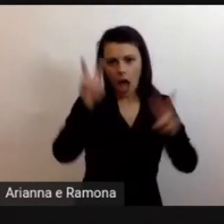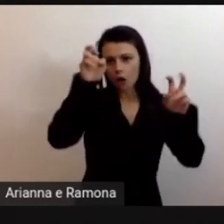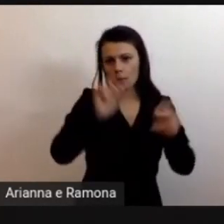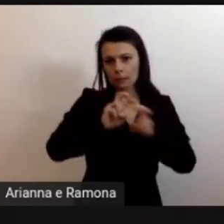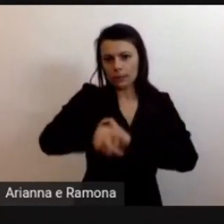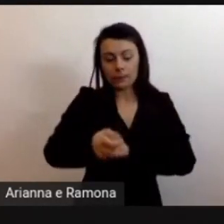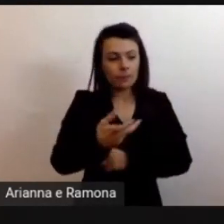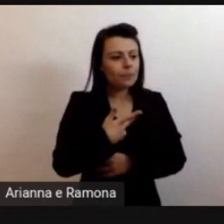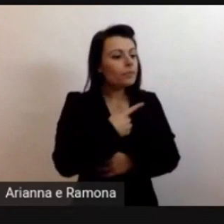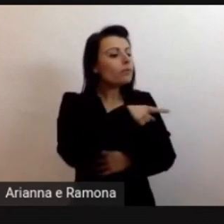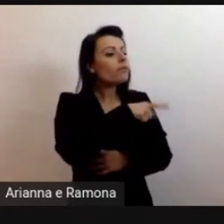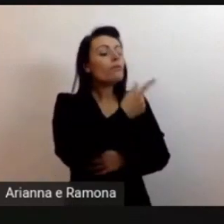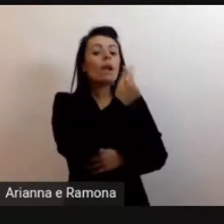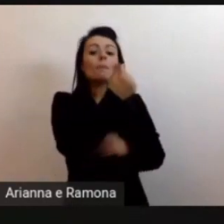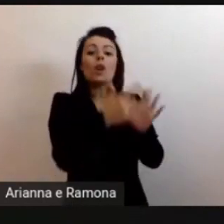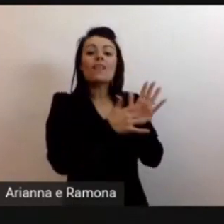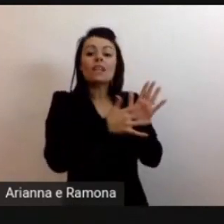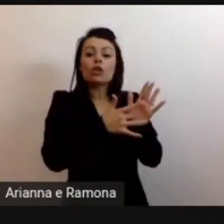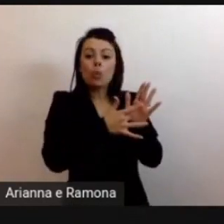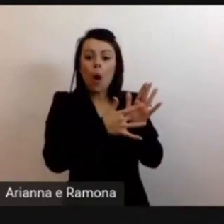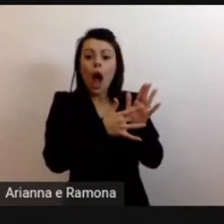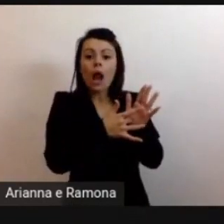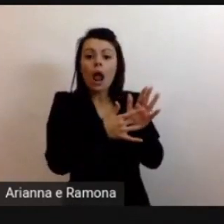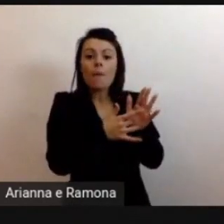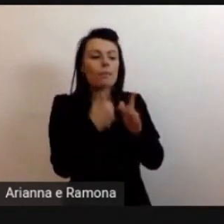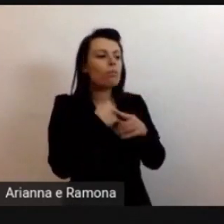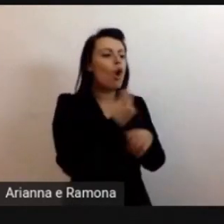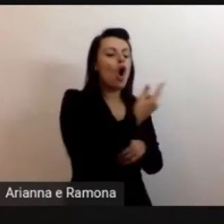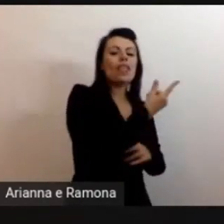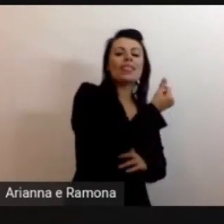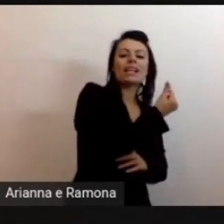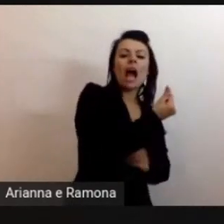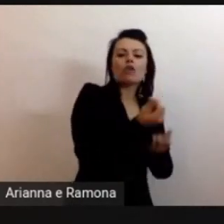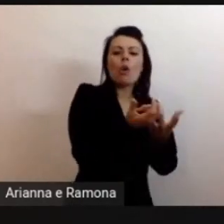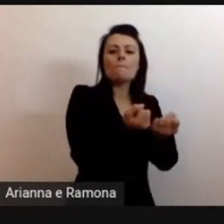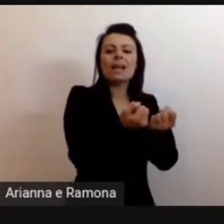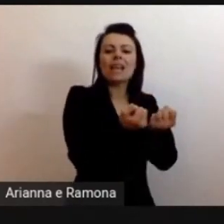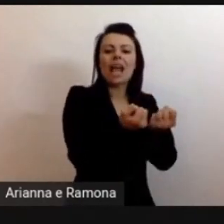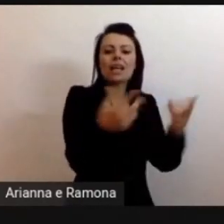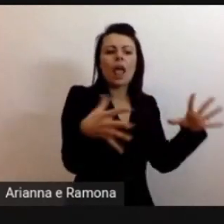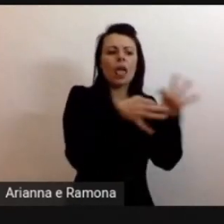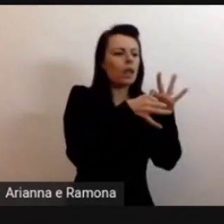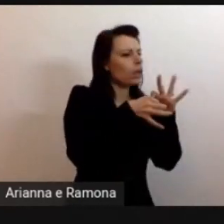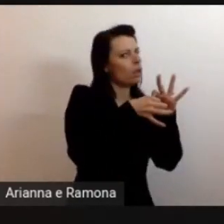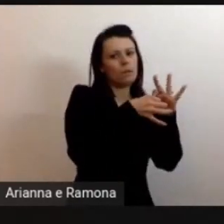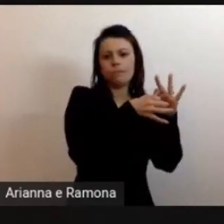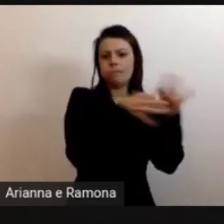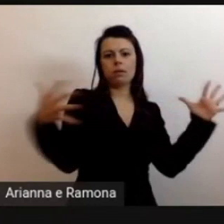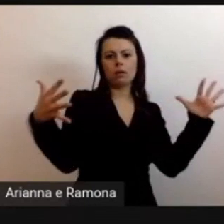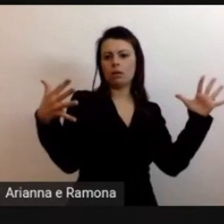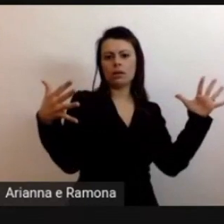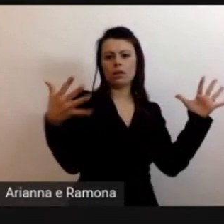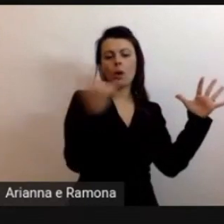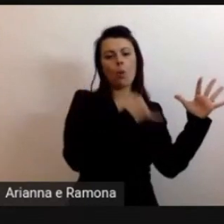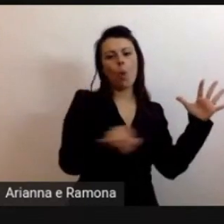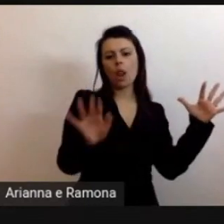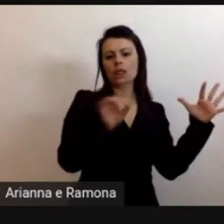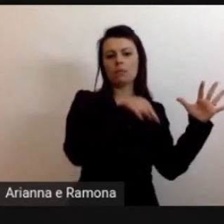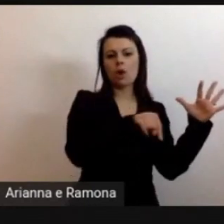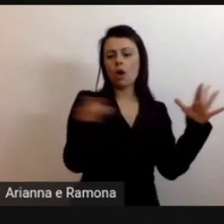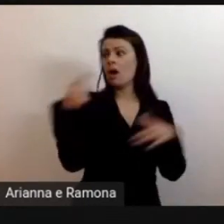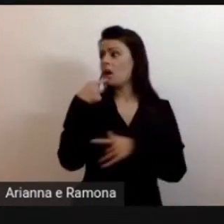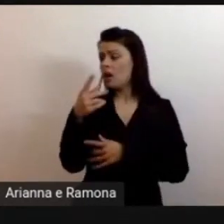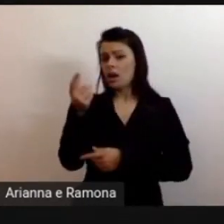l'ultimo legame tra il denaro e la materia e quindi dopo questa marcia perché lì scritto che lei arricchito e durata